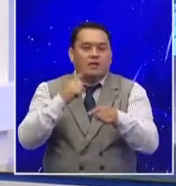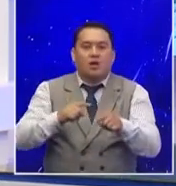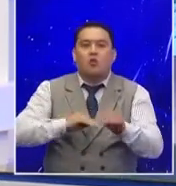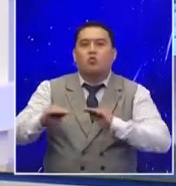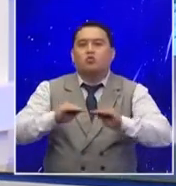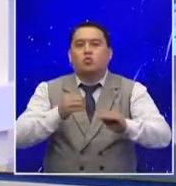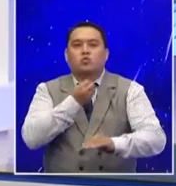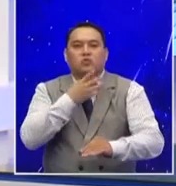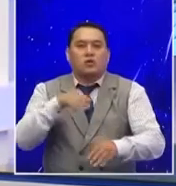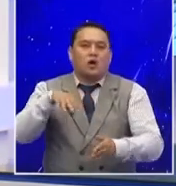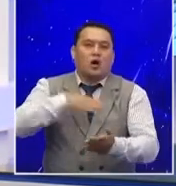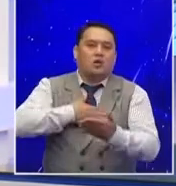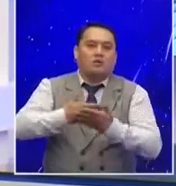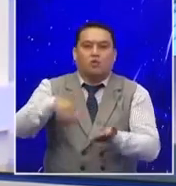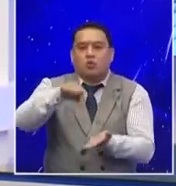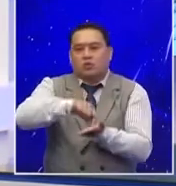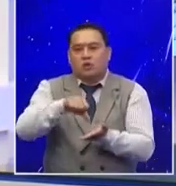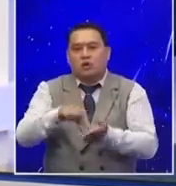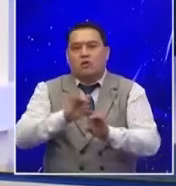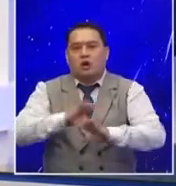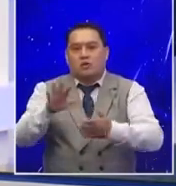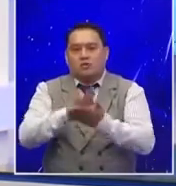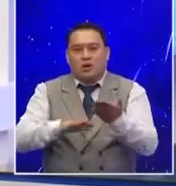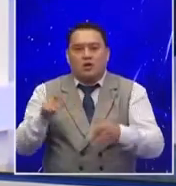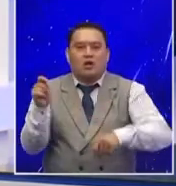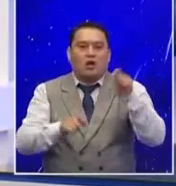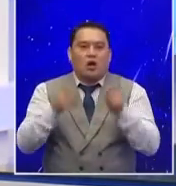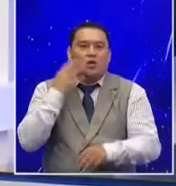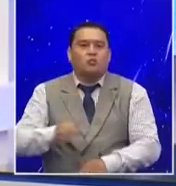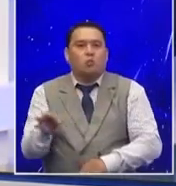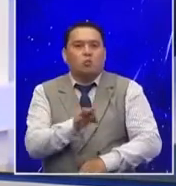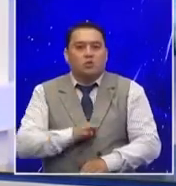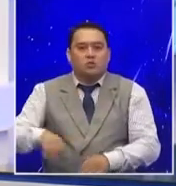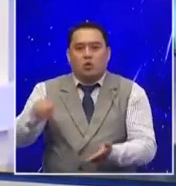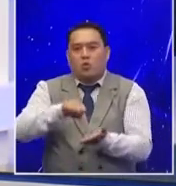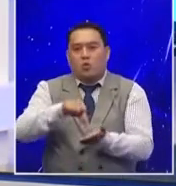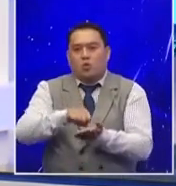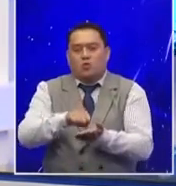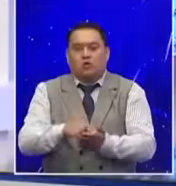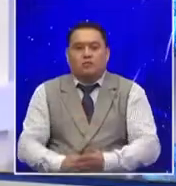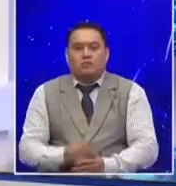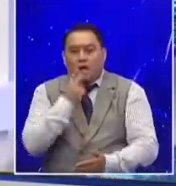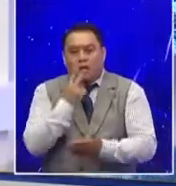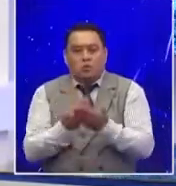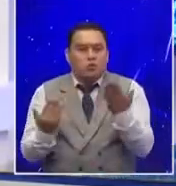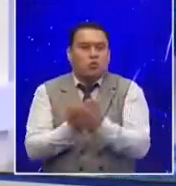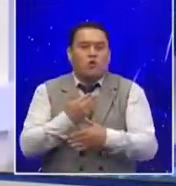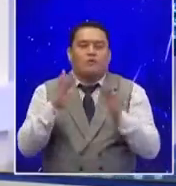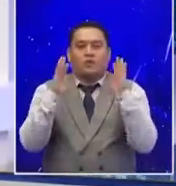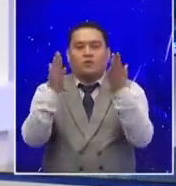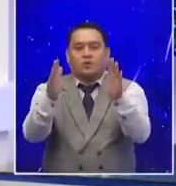приняли участие и жетысусцы. Наша съемочная группа в составе делегации Алматинской области приняла участие в презентации нового объекта.